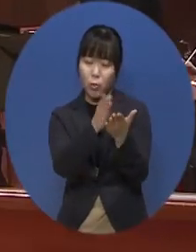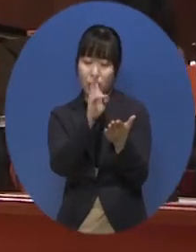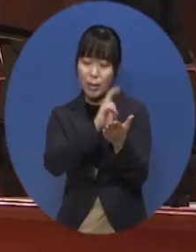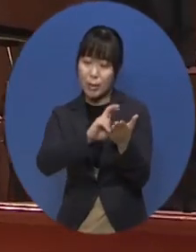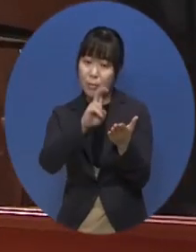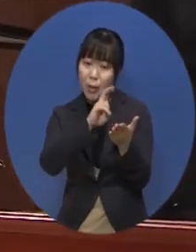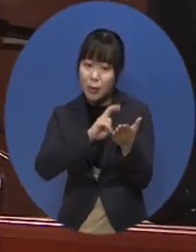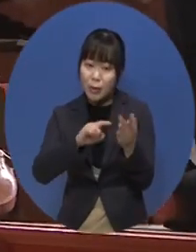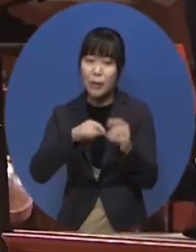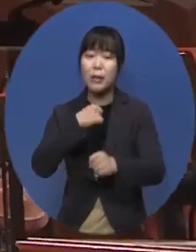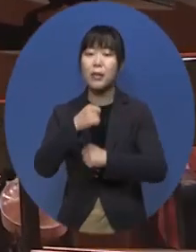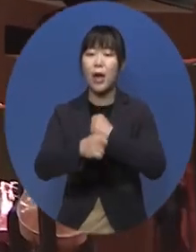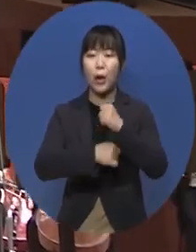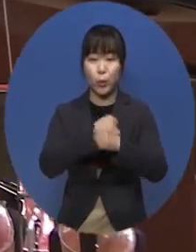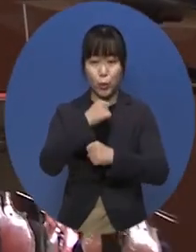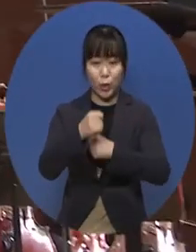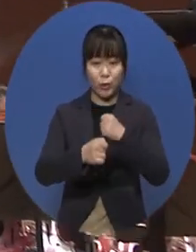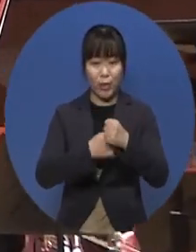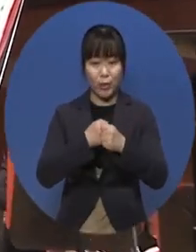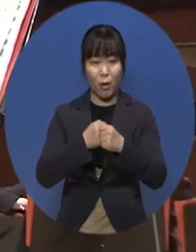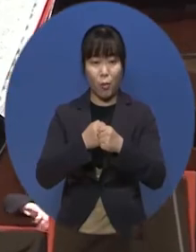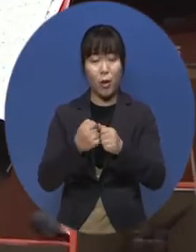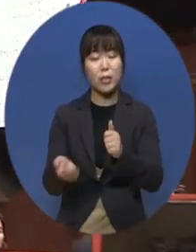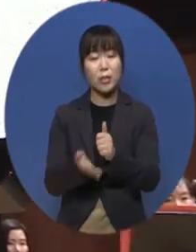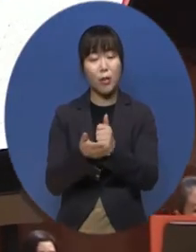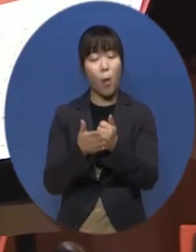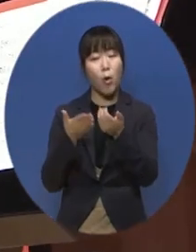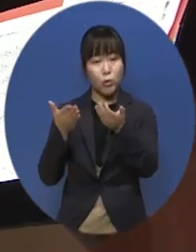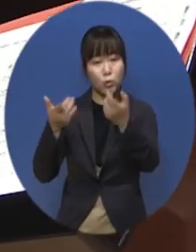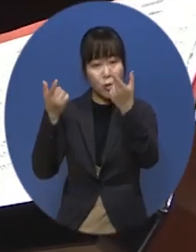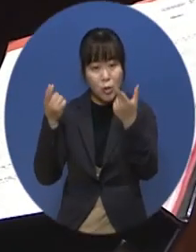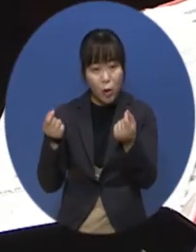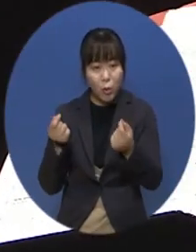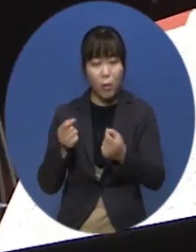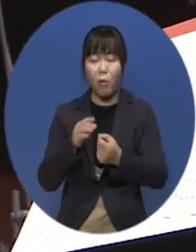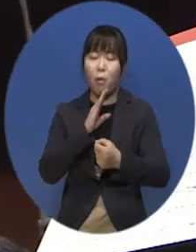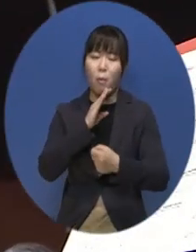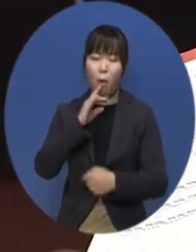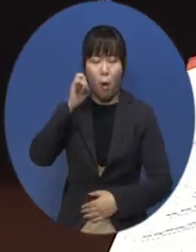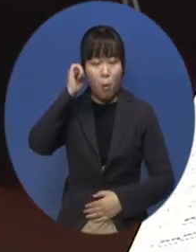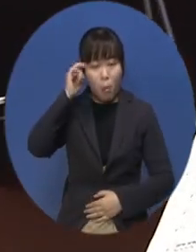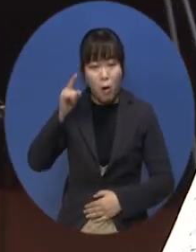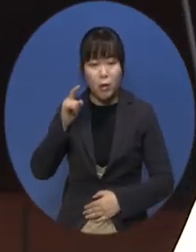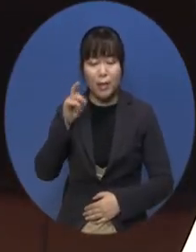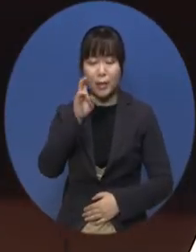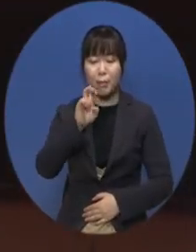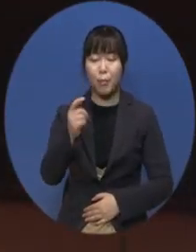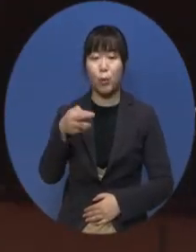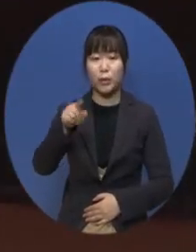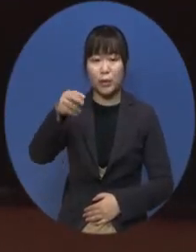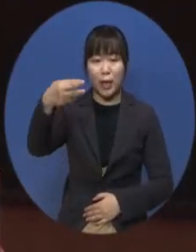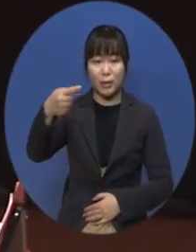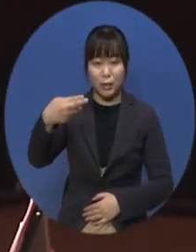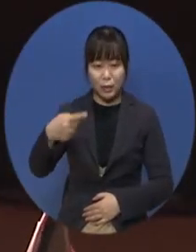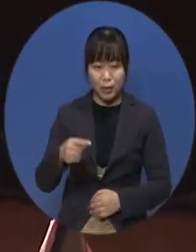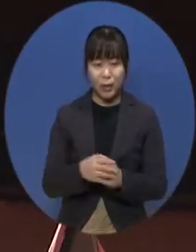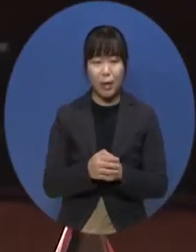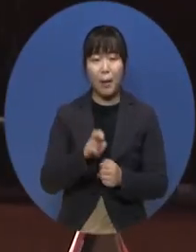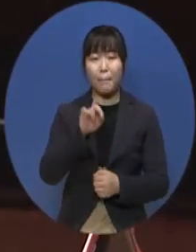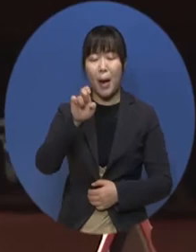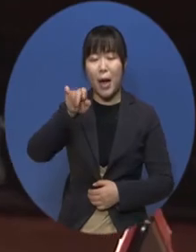형식을 자유롭게 다루고 있다고 찬사를 보낼 만큼 천재성을 띠는 음악가 모차르트의 마술피리